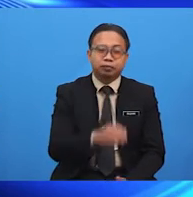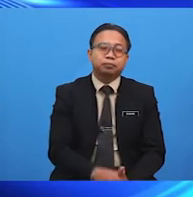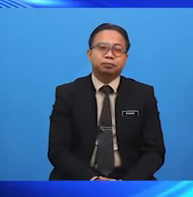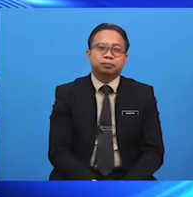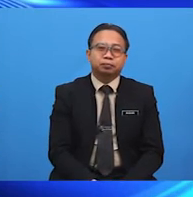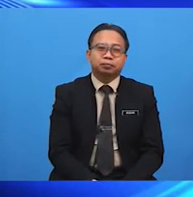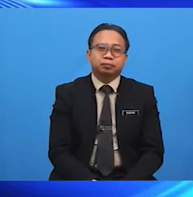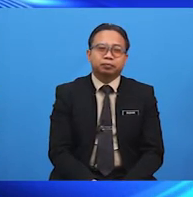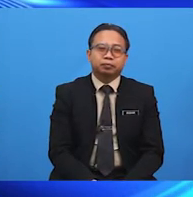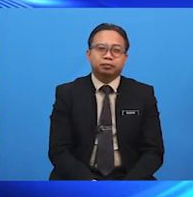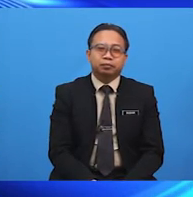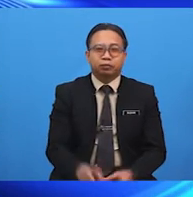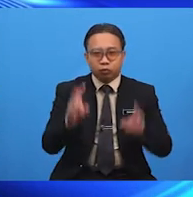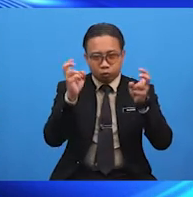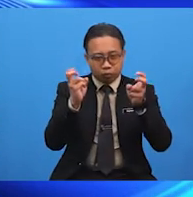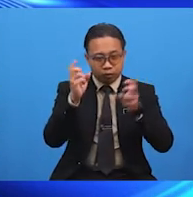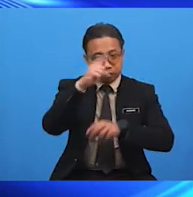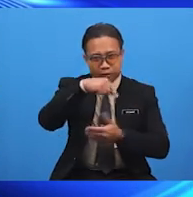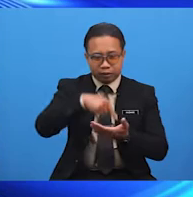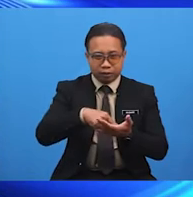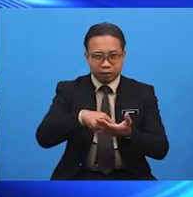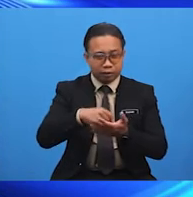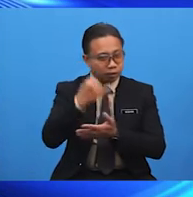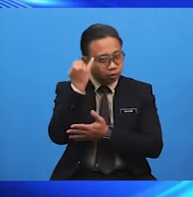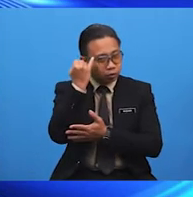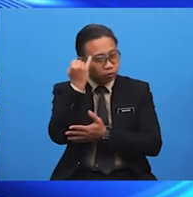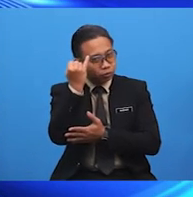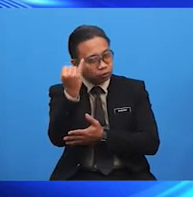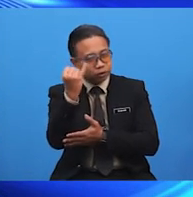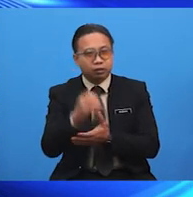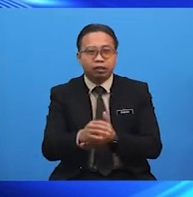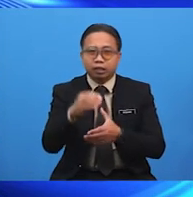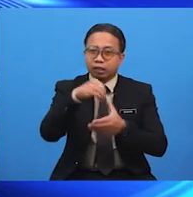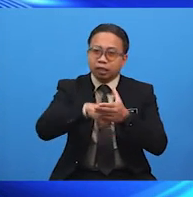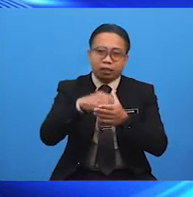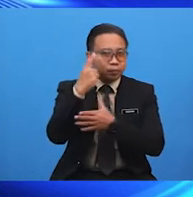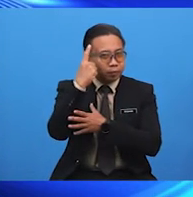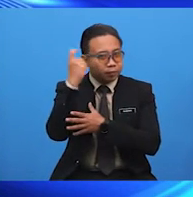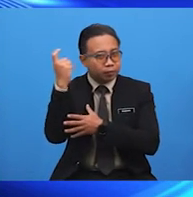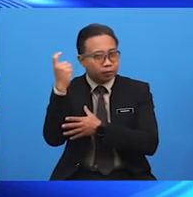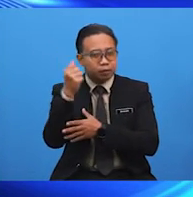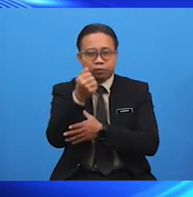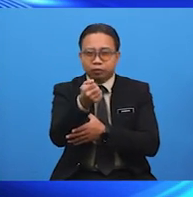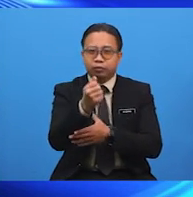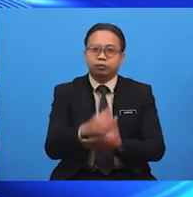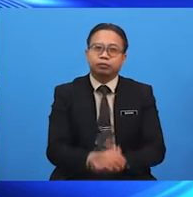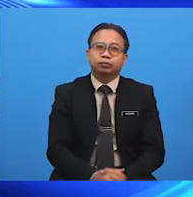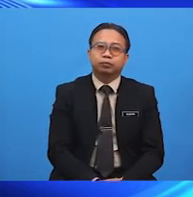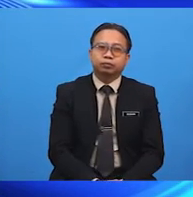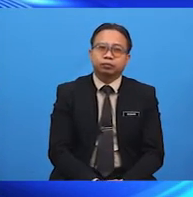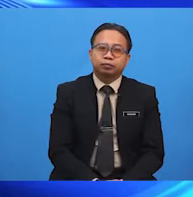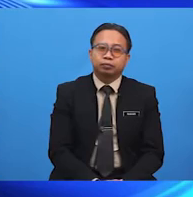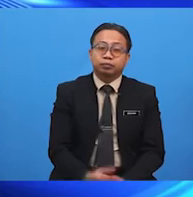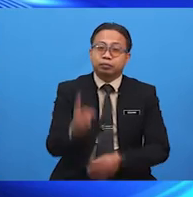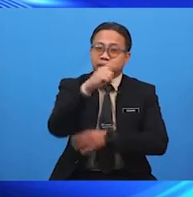lah, bukan ke topik kita? Ilusi, ilusi dalam mimpimu. Wan, please, please, please.